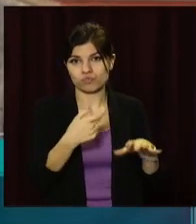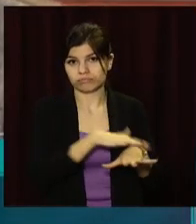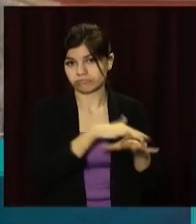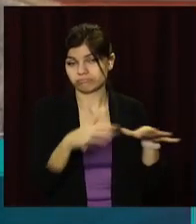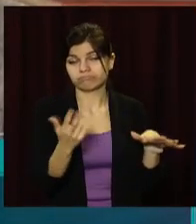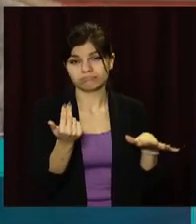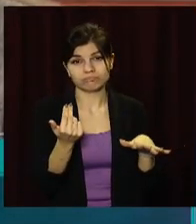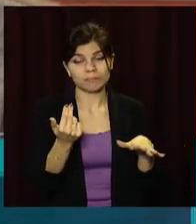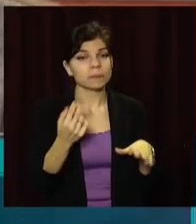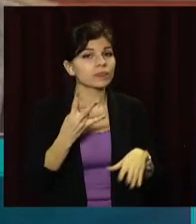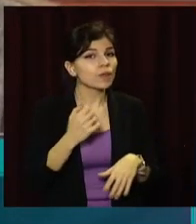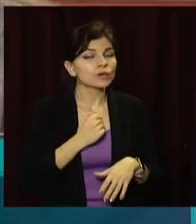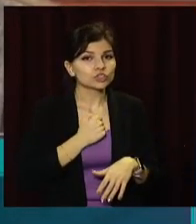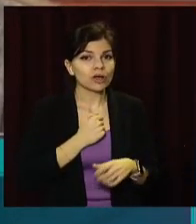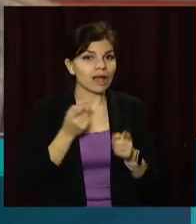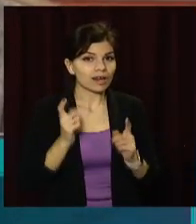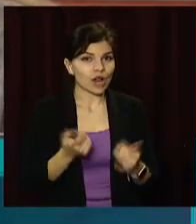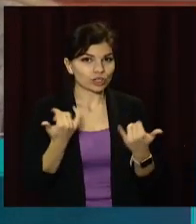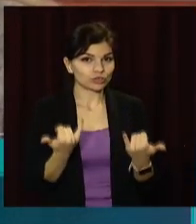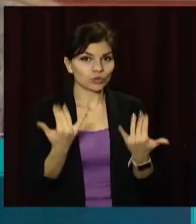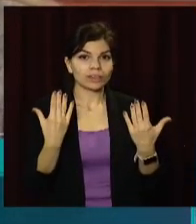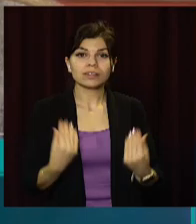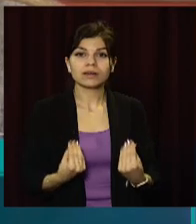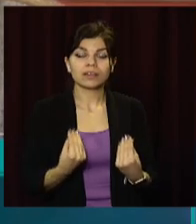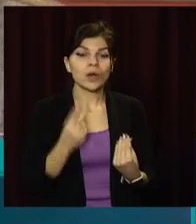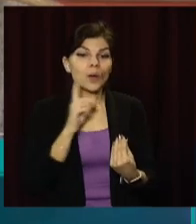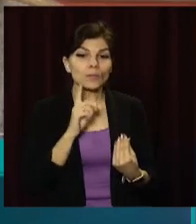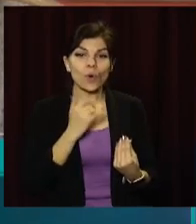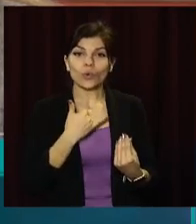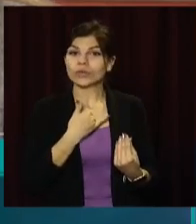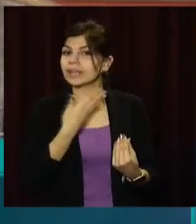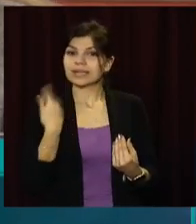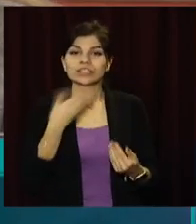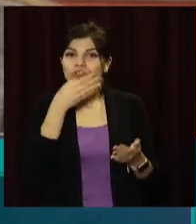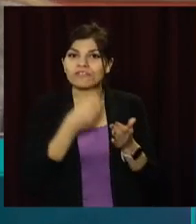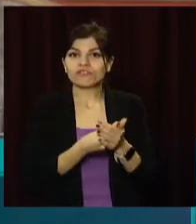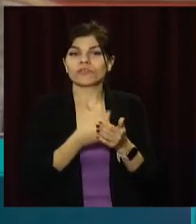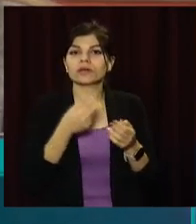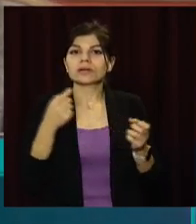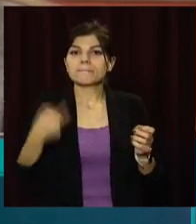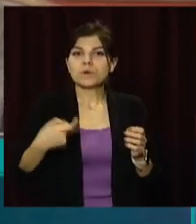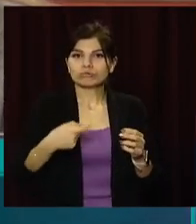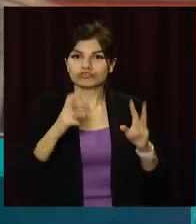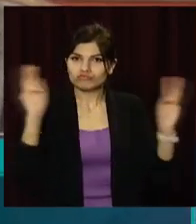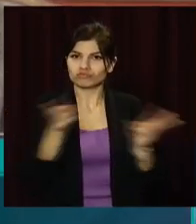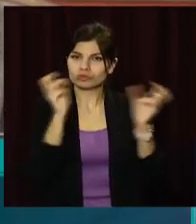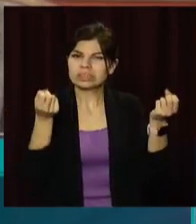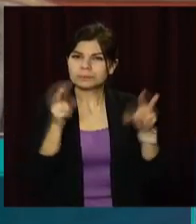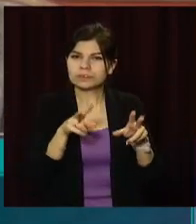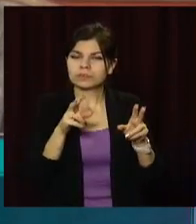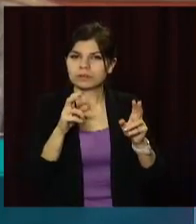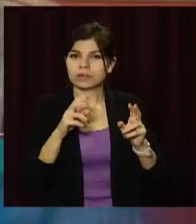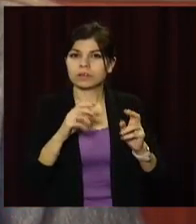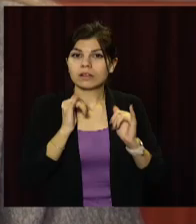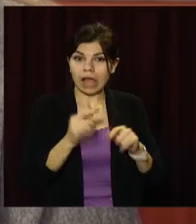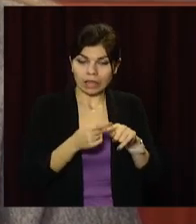це реалія нашого сьогодення. Поки в нас немає власних спалювальних заводів, які для цих відходів